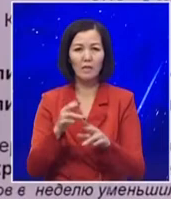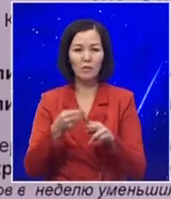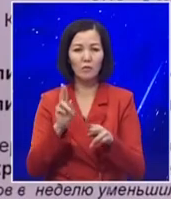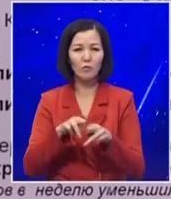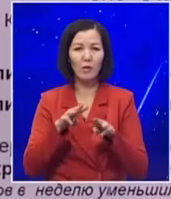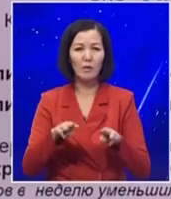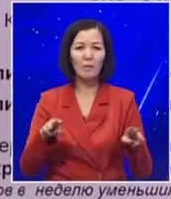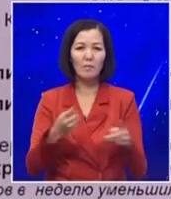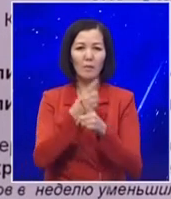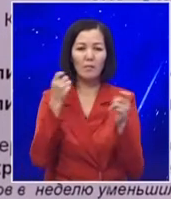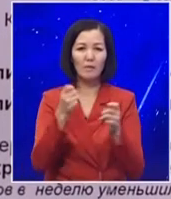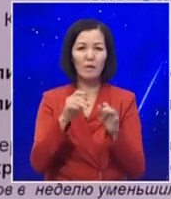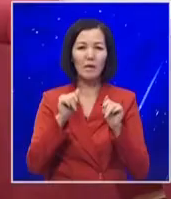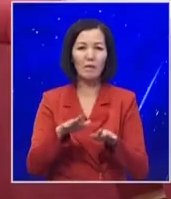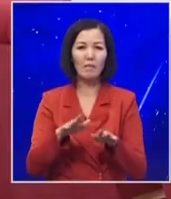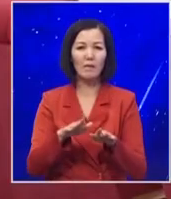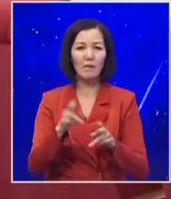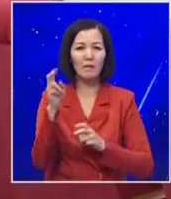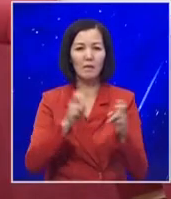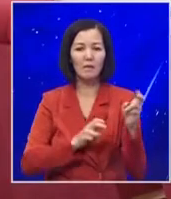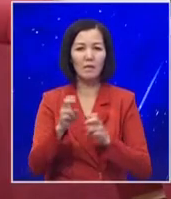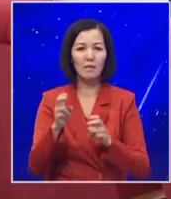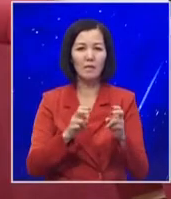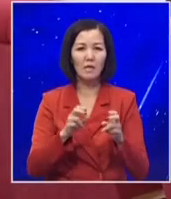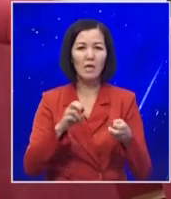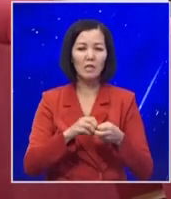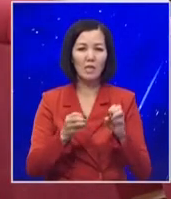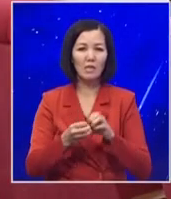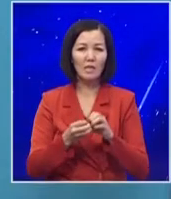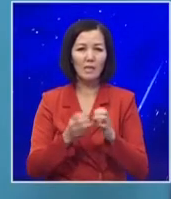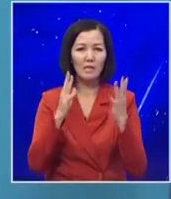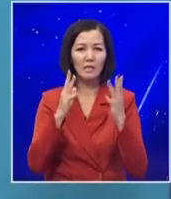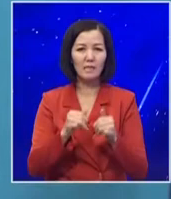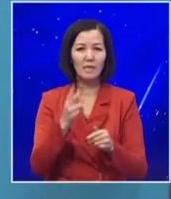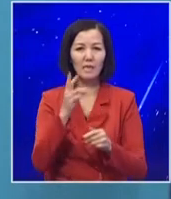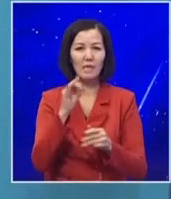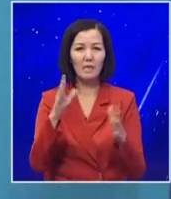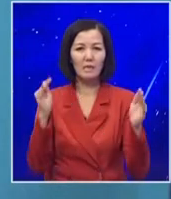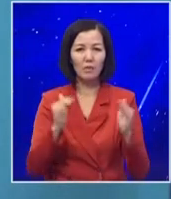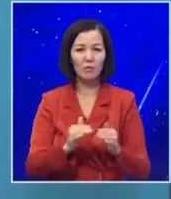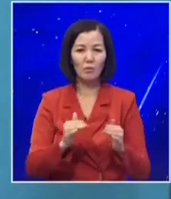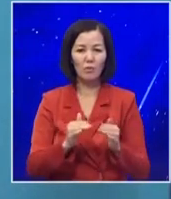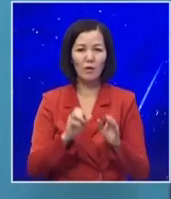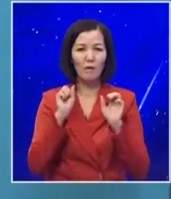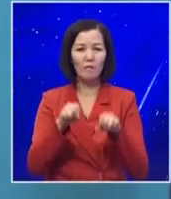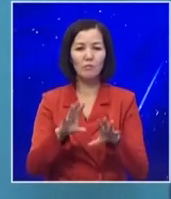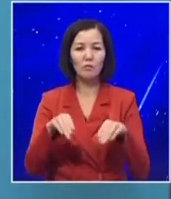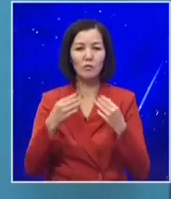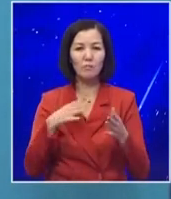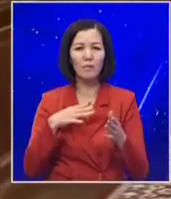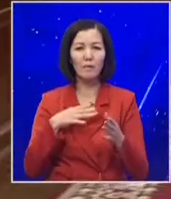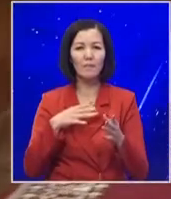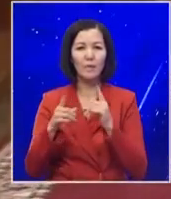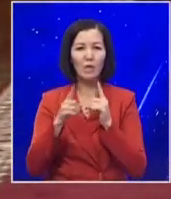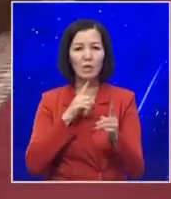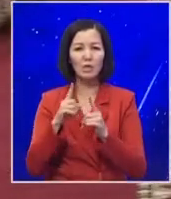Сондай-ақ министрдің мәлімдеуінше қабылданған шаралар кәсіпорындардағы жанжалдардың саны екі есеге қысқаруына мүмкіндік берген.